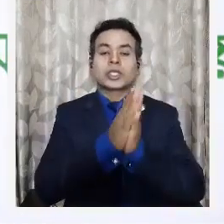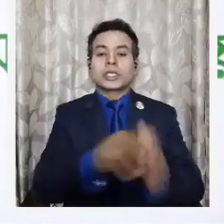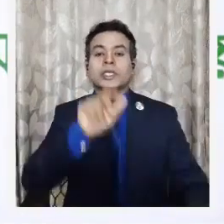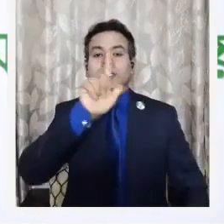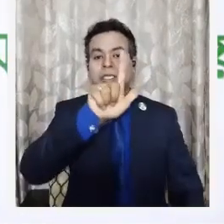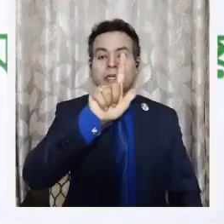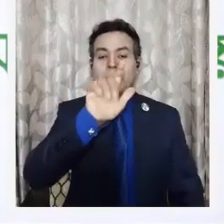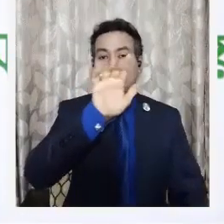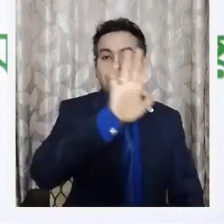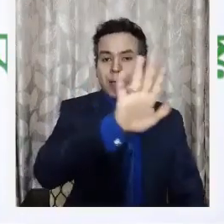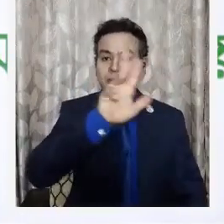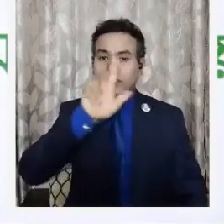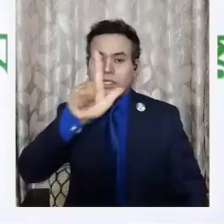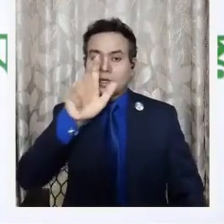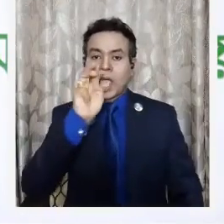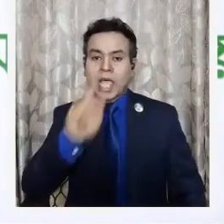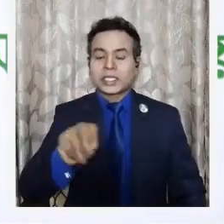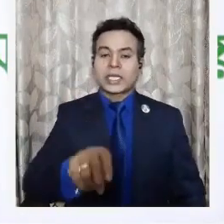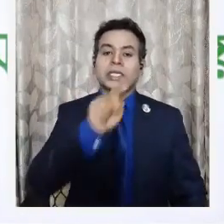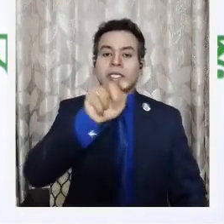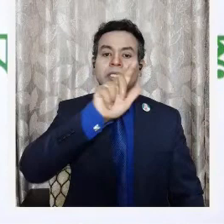2,51,472 জন। বর্তমানে কোয়ারেন্টাইনে আছেন